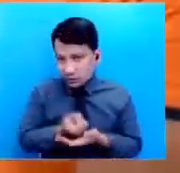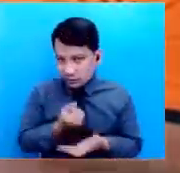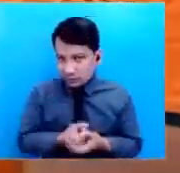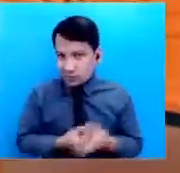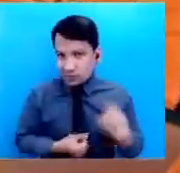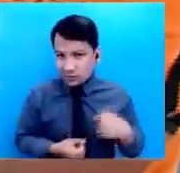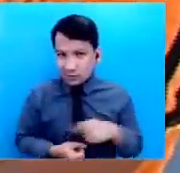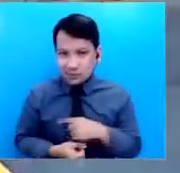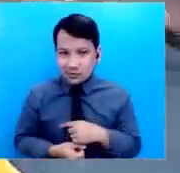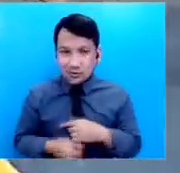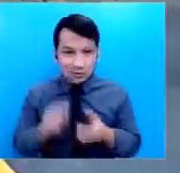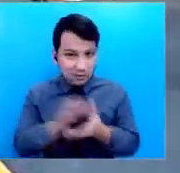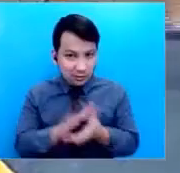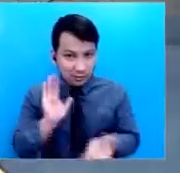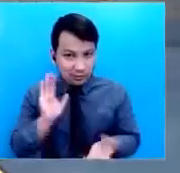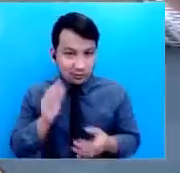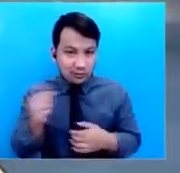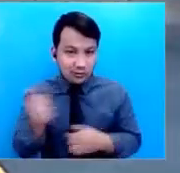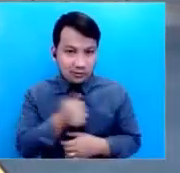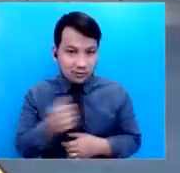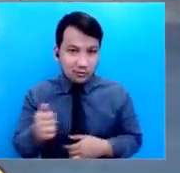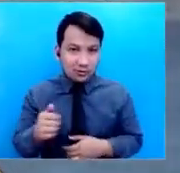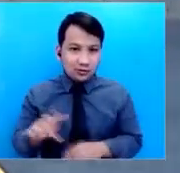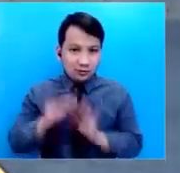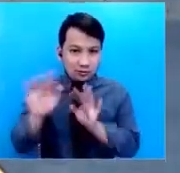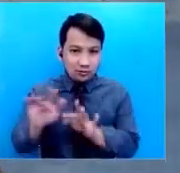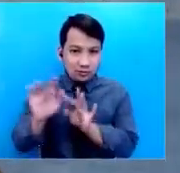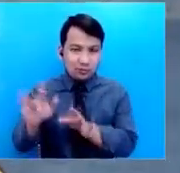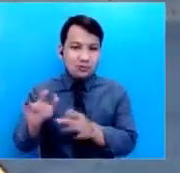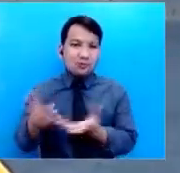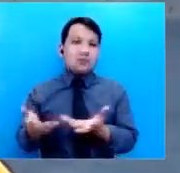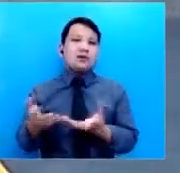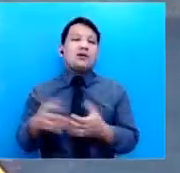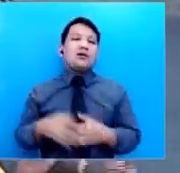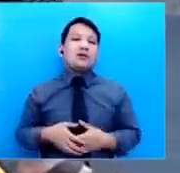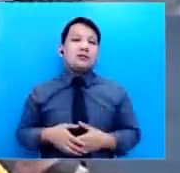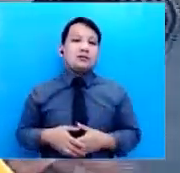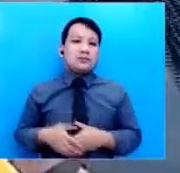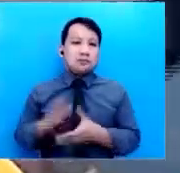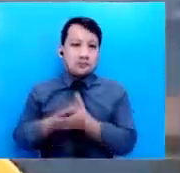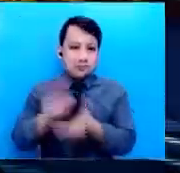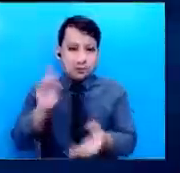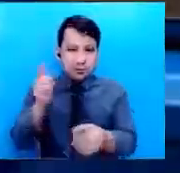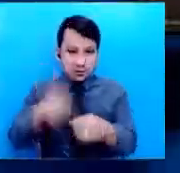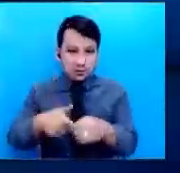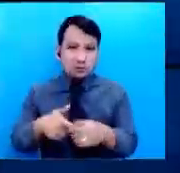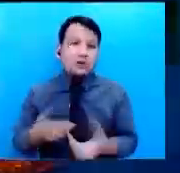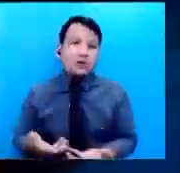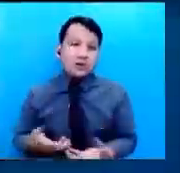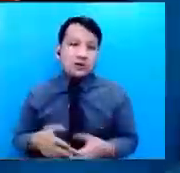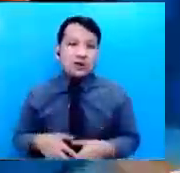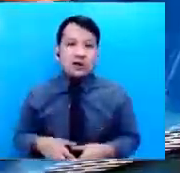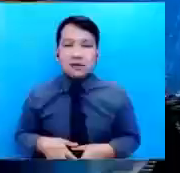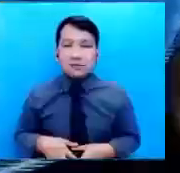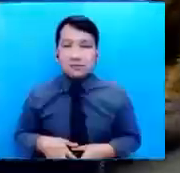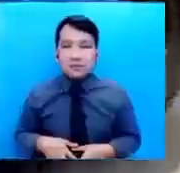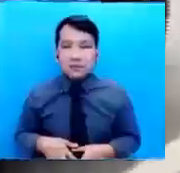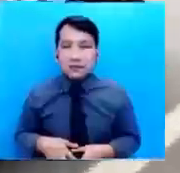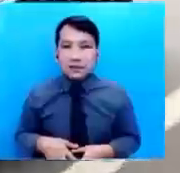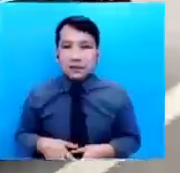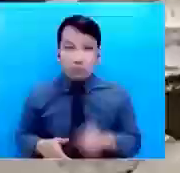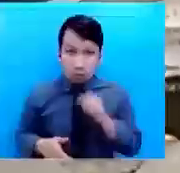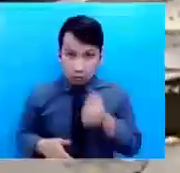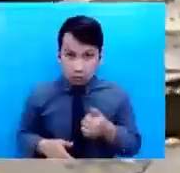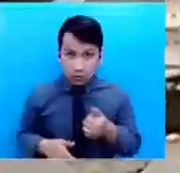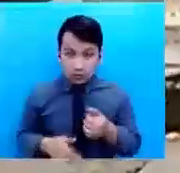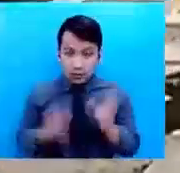Tapos tataasan pa. Kawawa rin sila eh kung medyo pataas talaga yung ano ng gasolina natin ngayon. Bukas